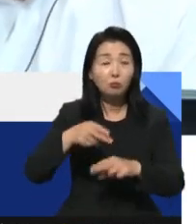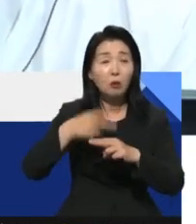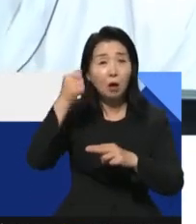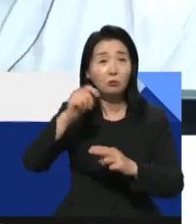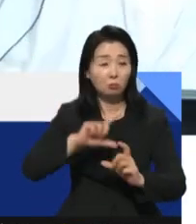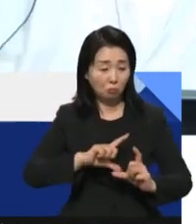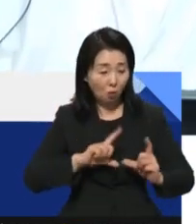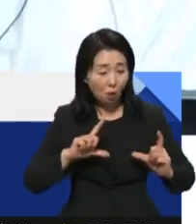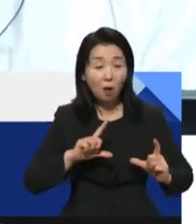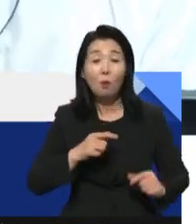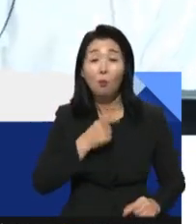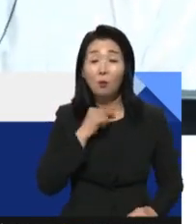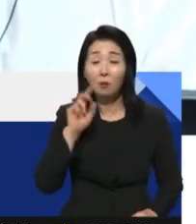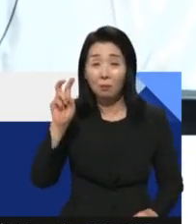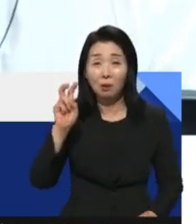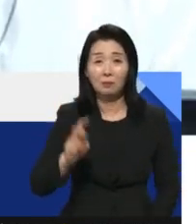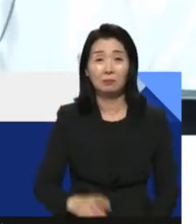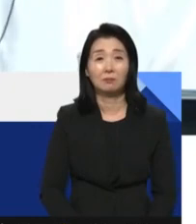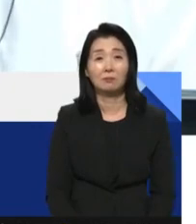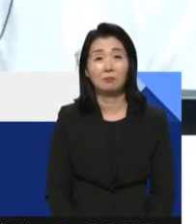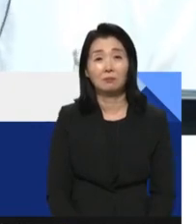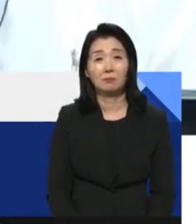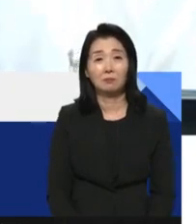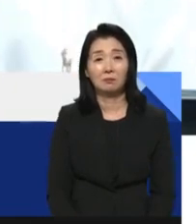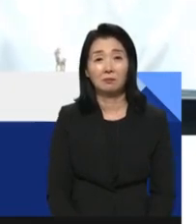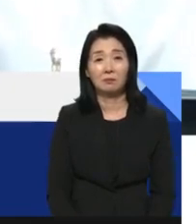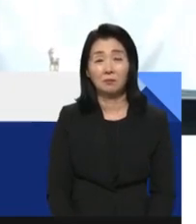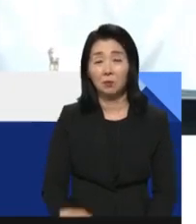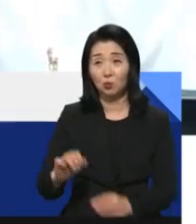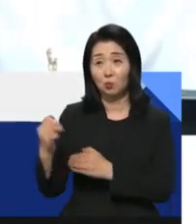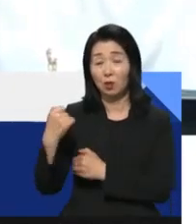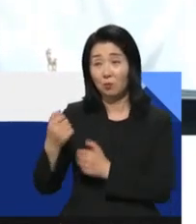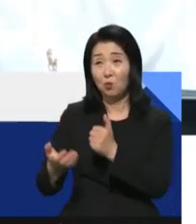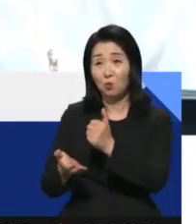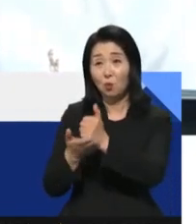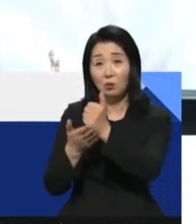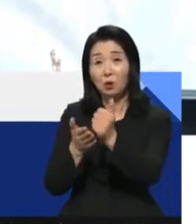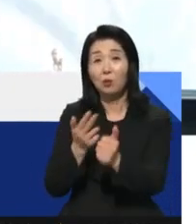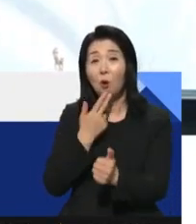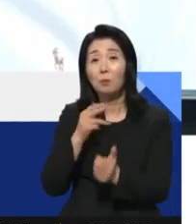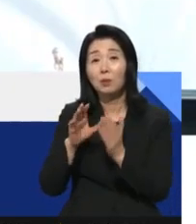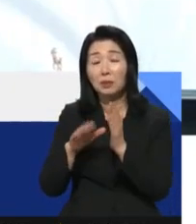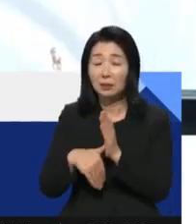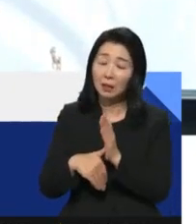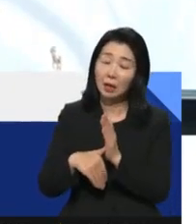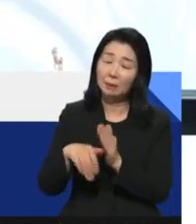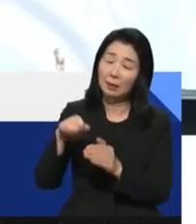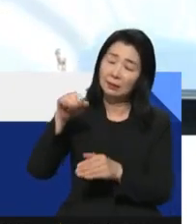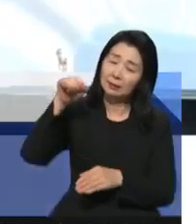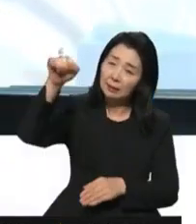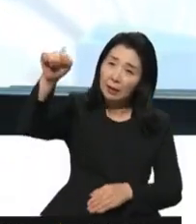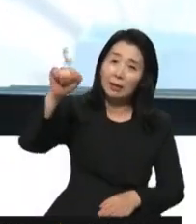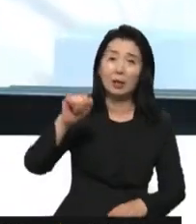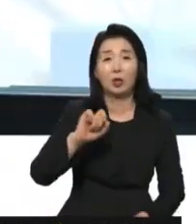싶은 마음이 있을지는 모르겠지만 아마 이제 우리 당 공천이 안 됐을 때 선거하기 쉽지는 않을 겁니다.